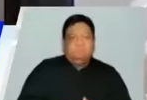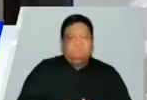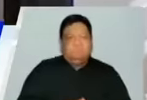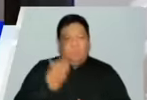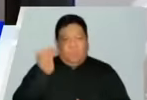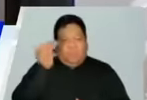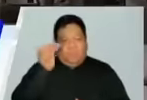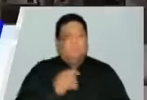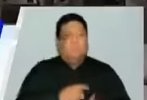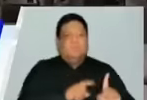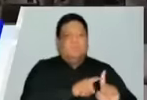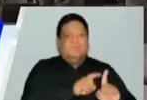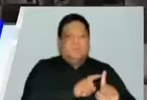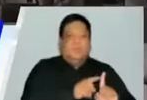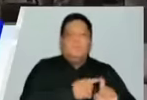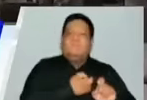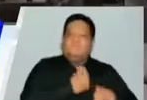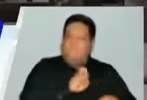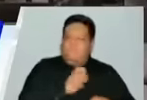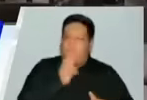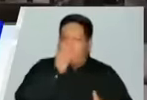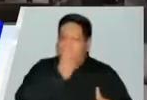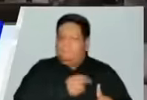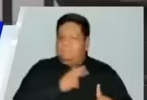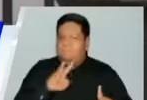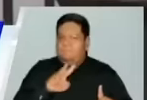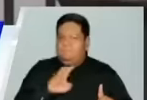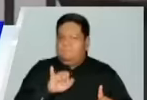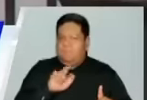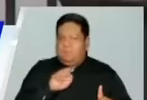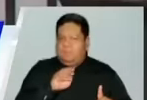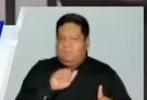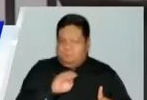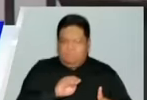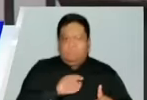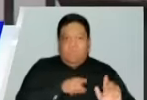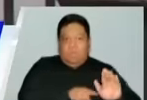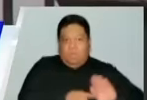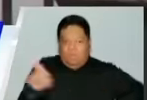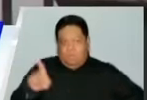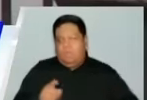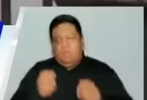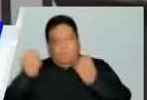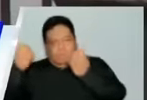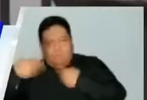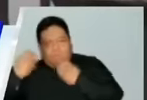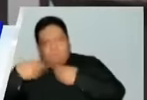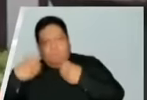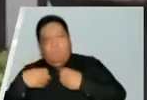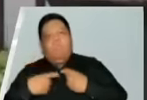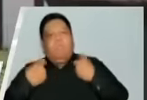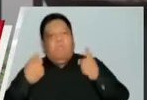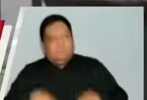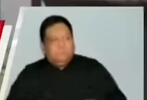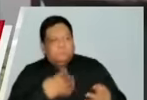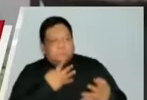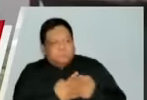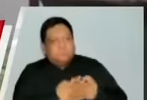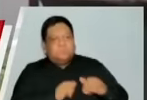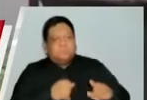at magsumbong ng pananakit at serious illegal detention. Yung mismong establishment na ito, legal, may mga